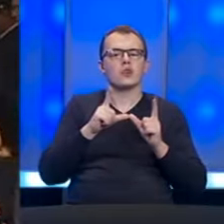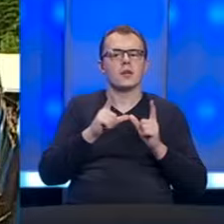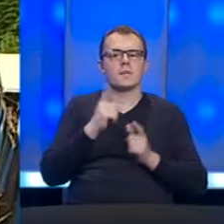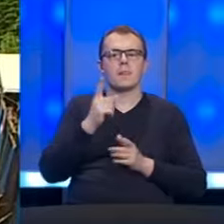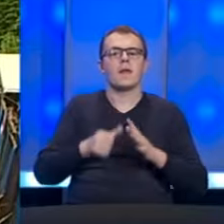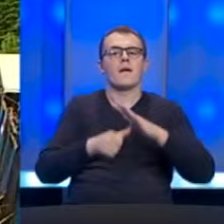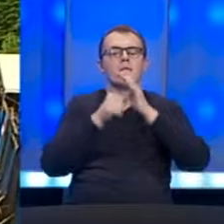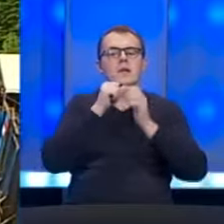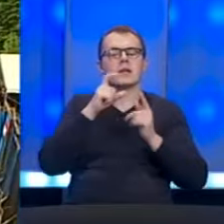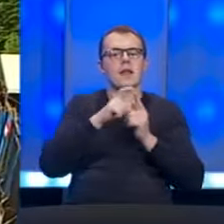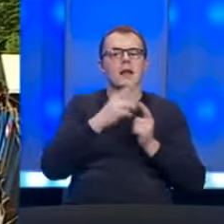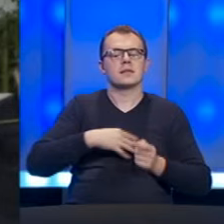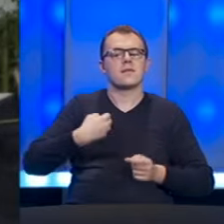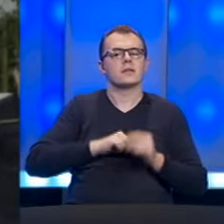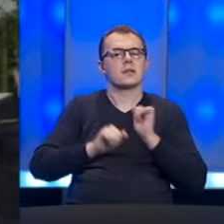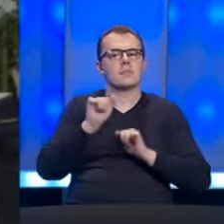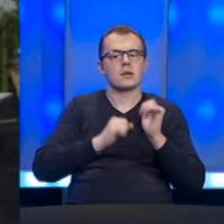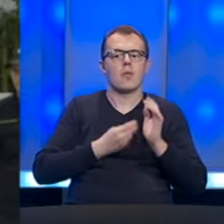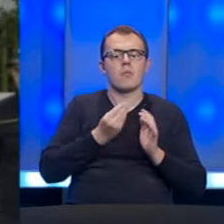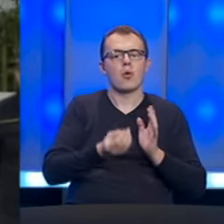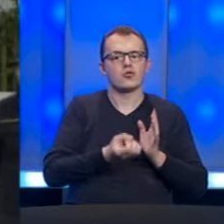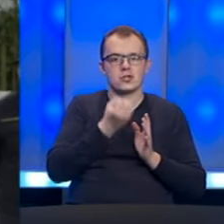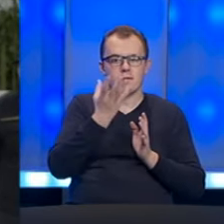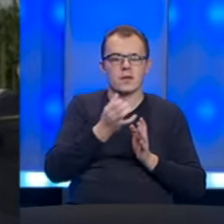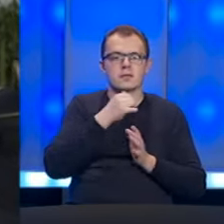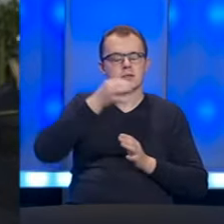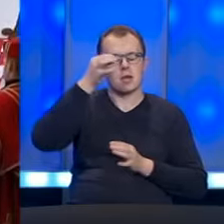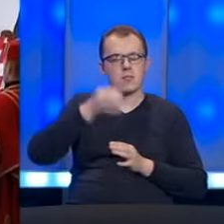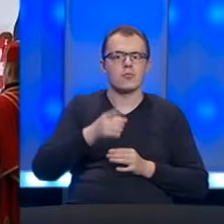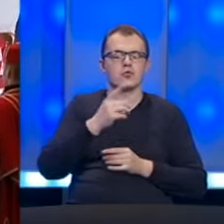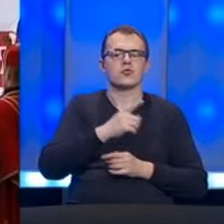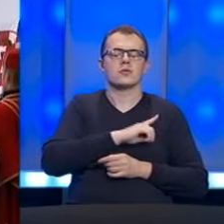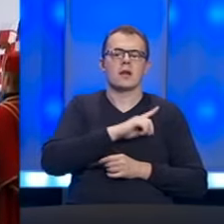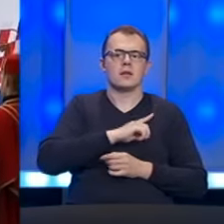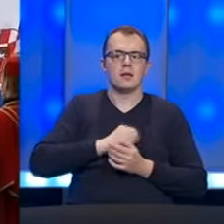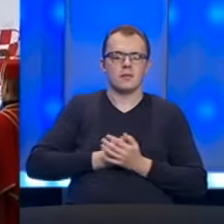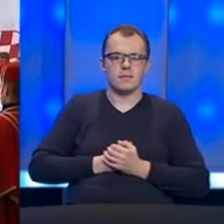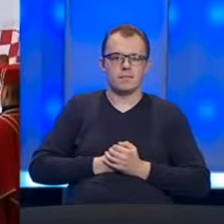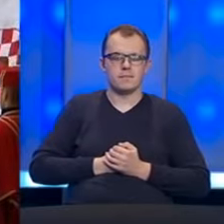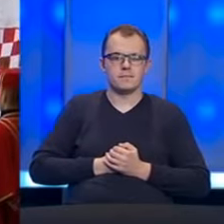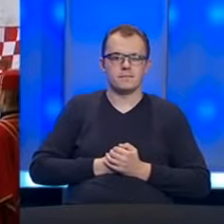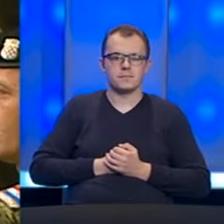vrh i delegacija hrvatskih branitelja položit će vijence i odati poštu stradalima.